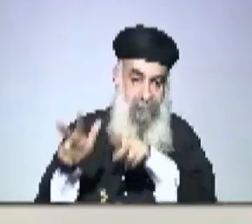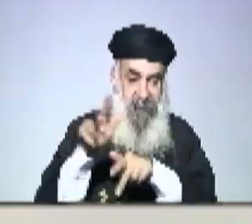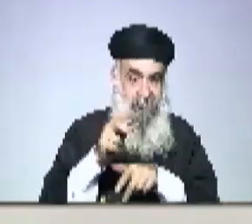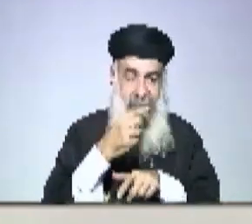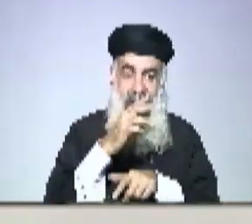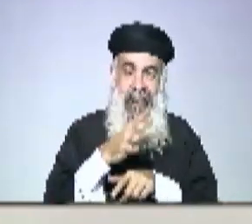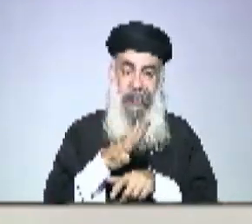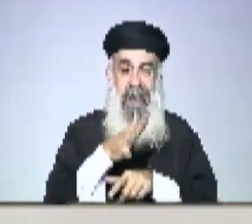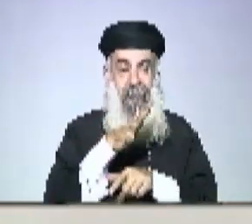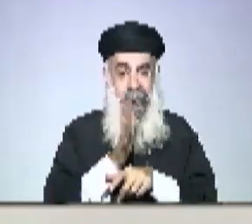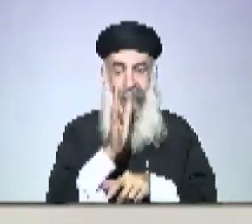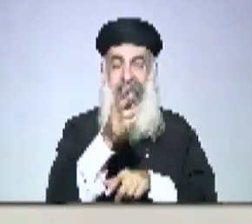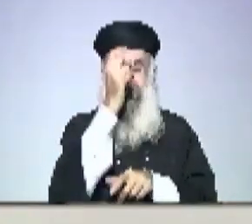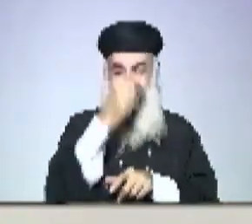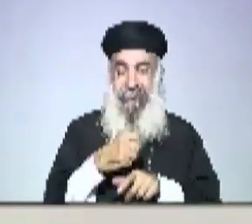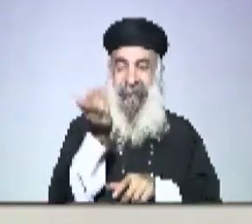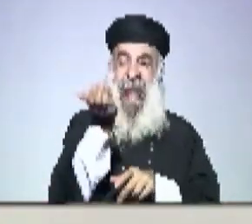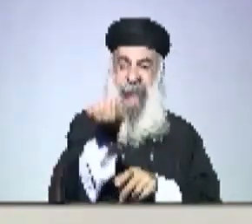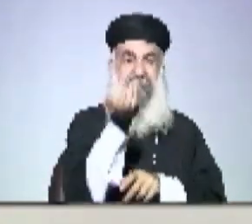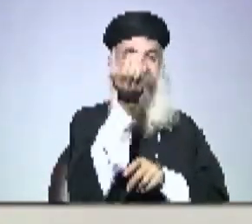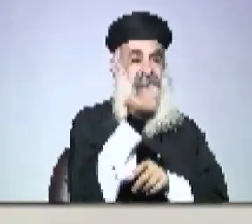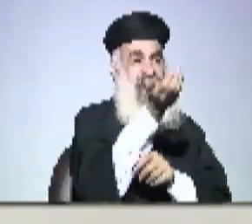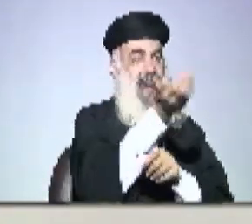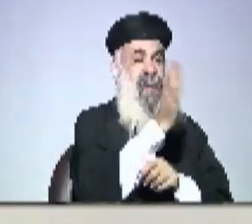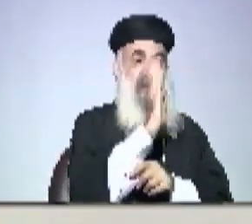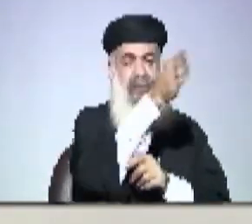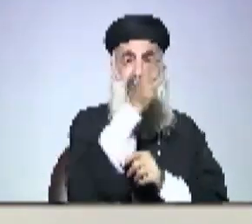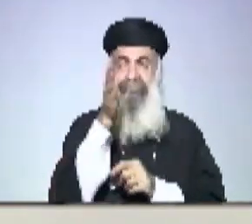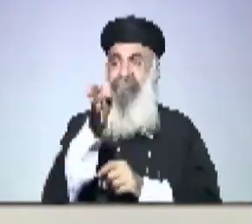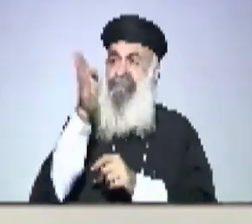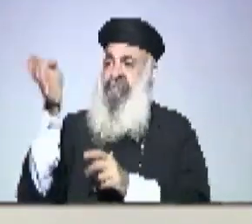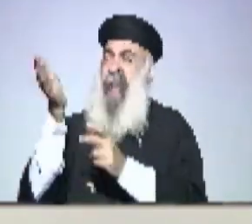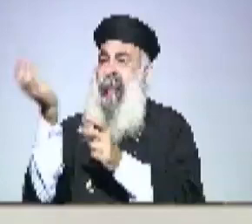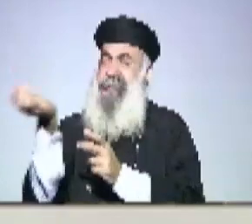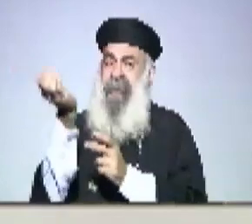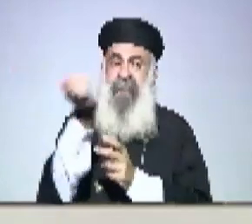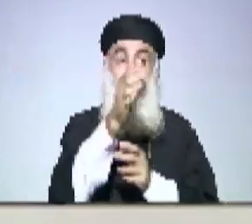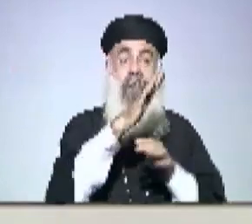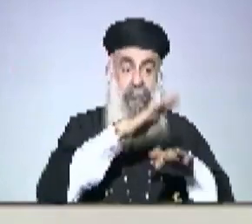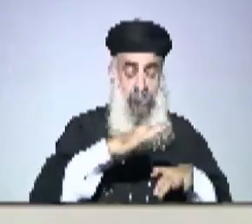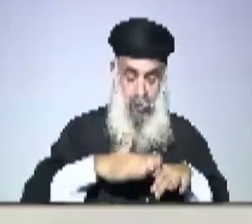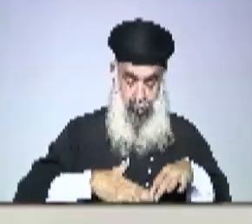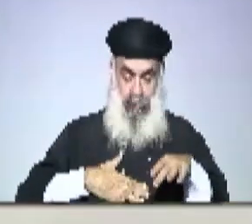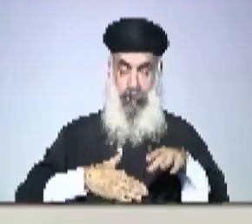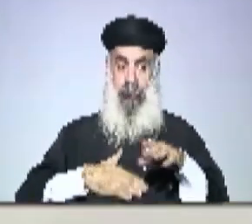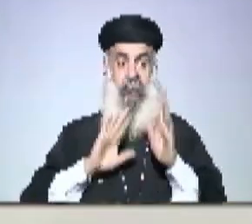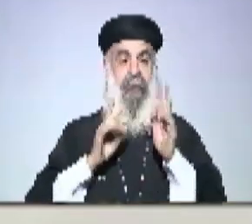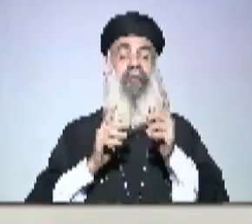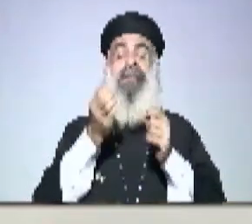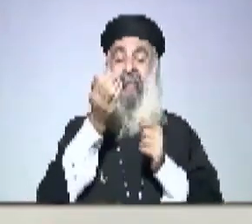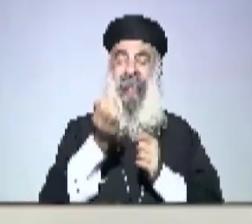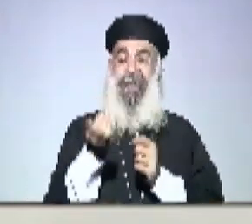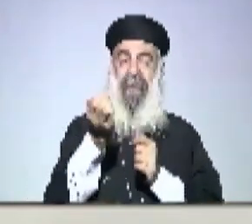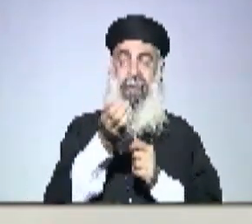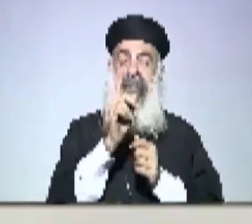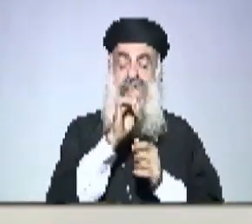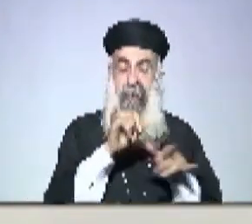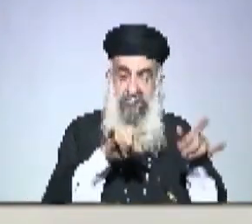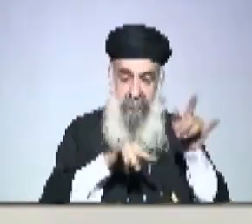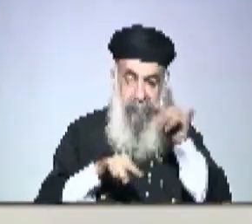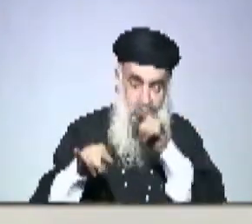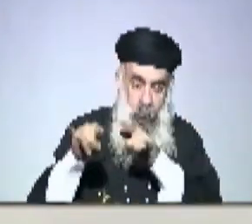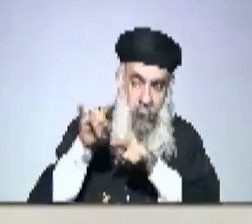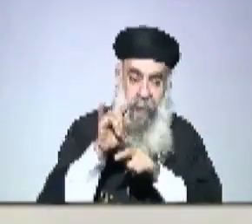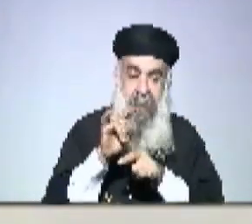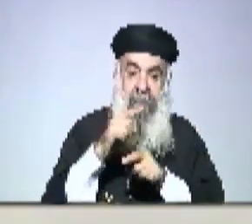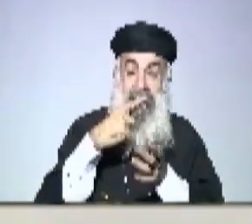ابونا وحوالين الكنيسه عشان ياخدوا من هنا ومن هنا ومن هنا وهم عندهم حاجات كتيره لازم ندور على